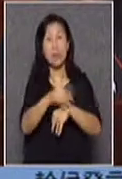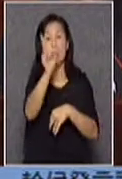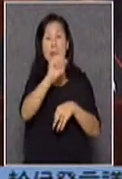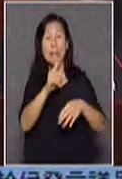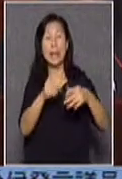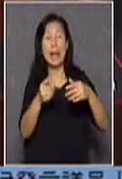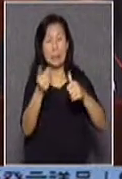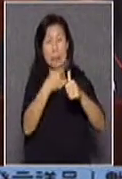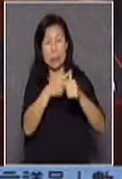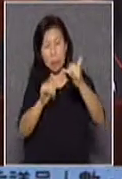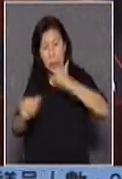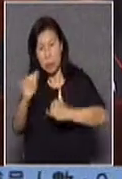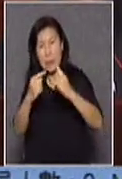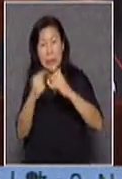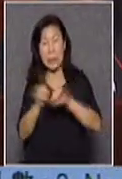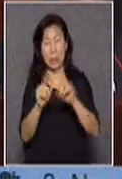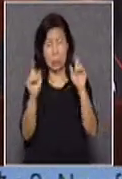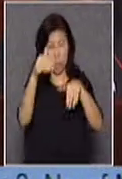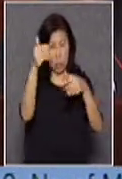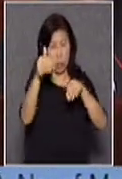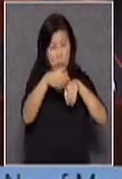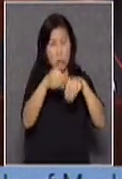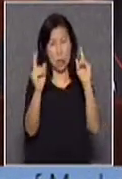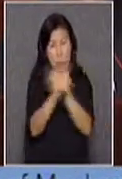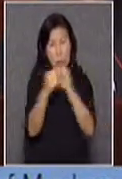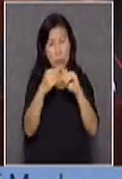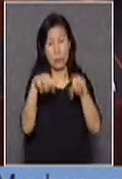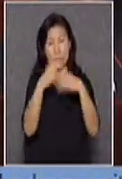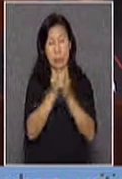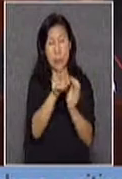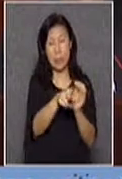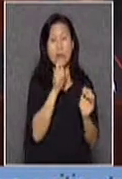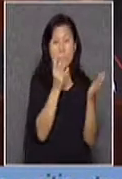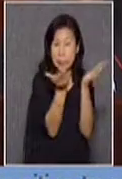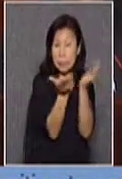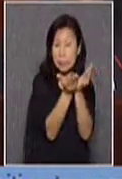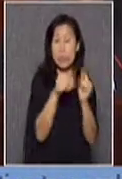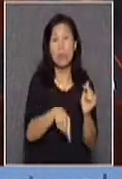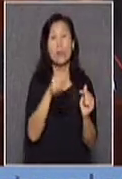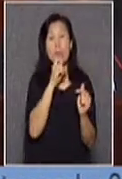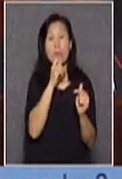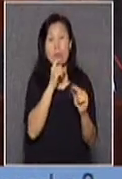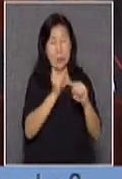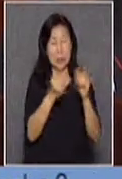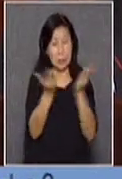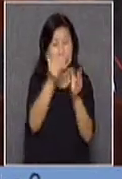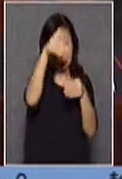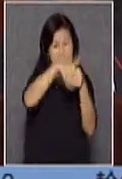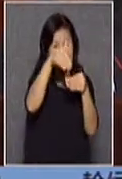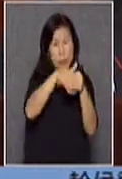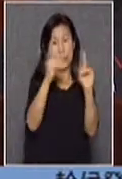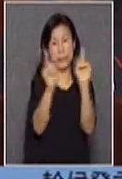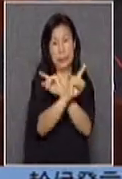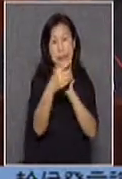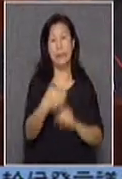民的鄉村代表呢？其中一個的準則呢，就是說要證明呢，他們是有正式的選舉的代表的。